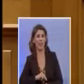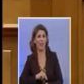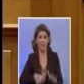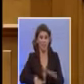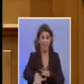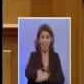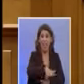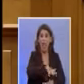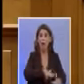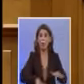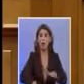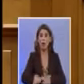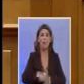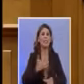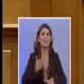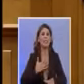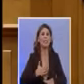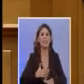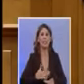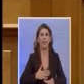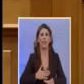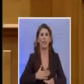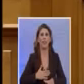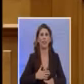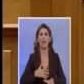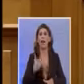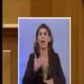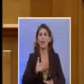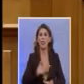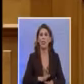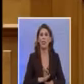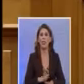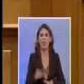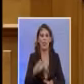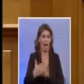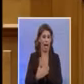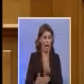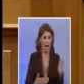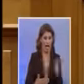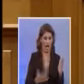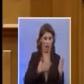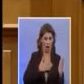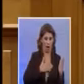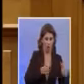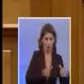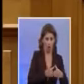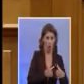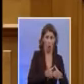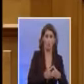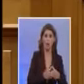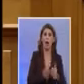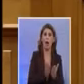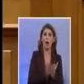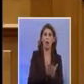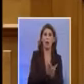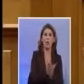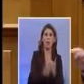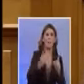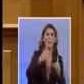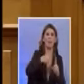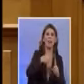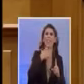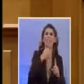τι? Να λερώσει το ηθικό πλεονέκτημα της αριστεράς, το ηθικό πλεονέκτημα της σημερινής κυβέρνησης. Και